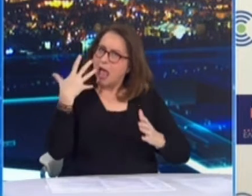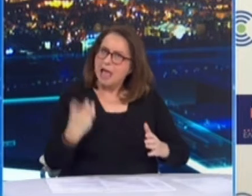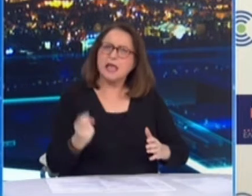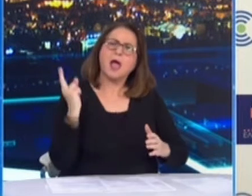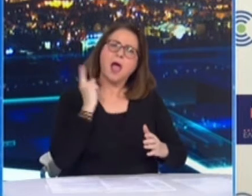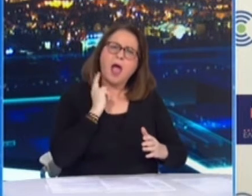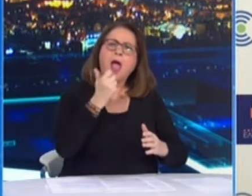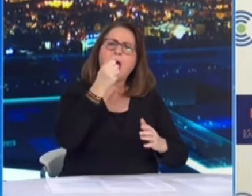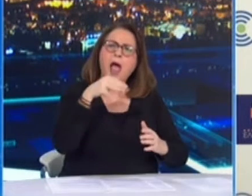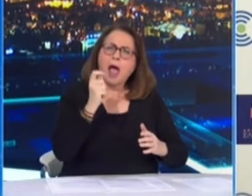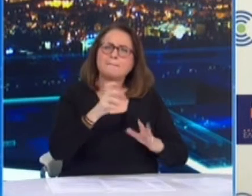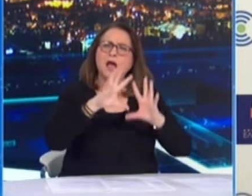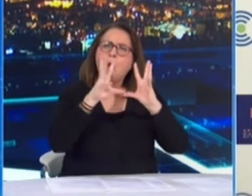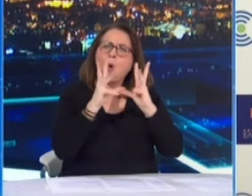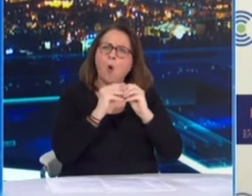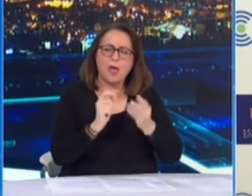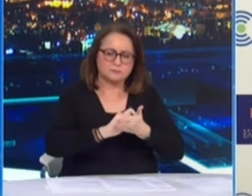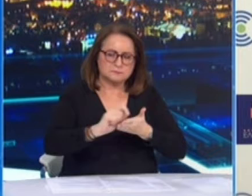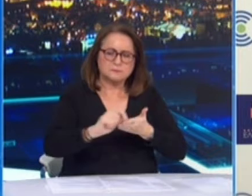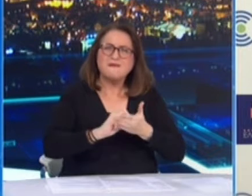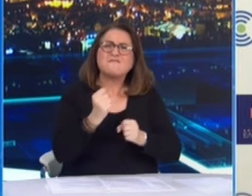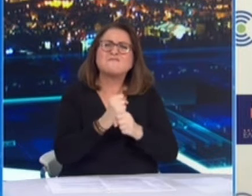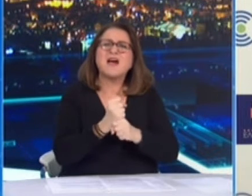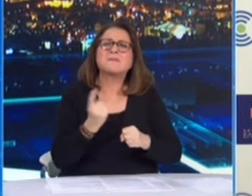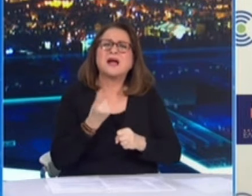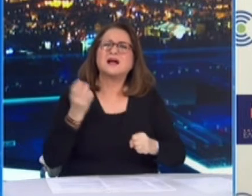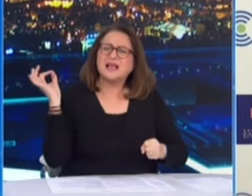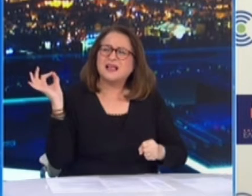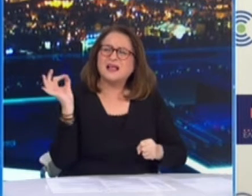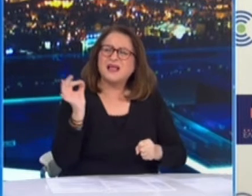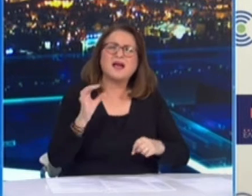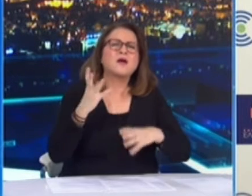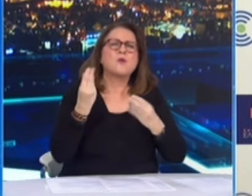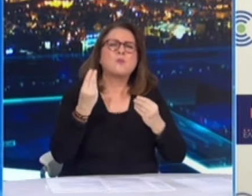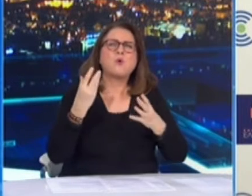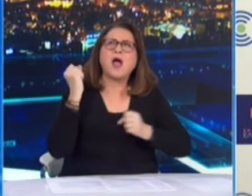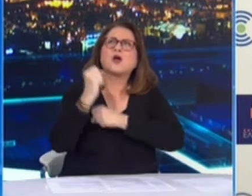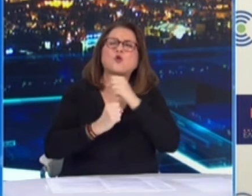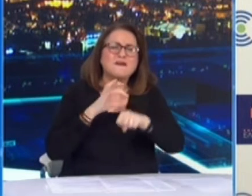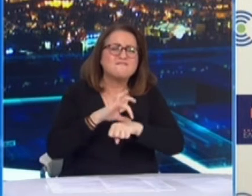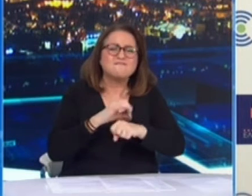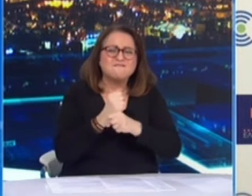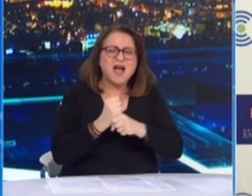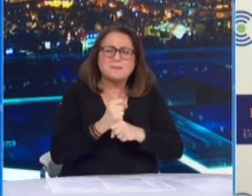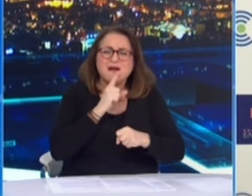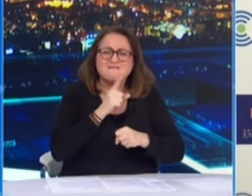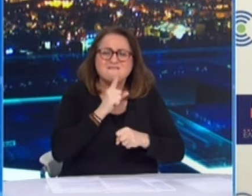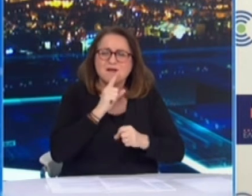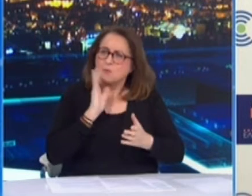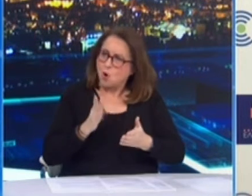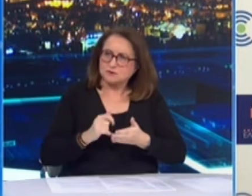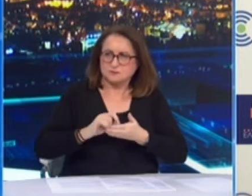συγκεκριμένα, στοχευμένα ραντεβού στους συμπολίτες μας. Τα μηνύματα της Άιλης έχουν ήδη ξεκινήσει να φεύγουν. Αφορούν πάνω